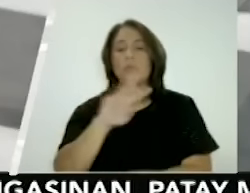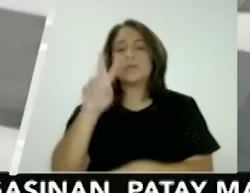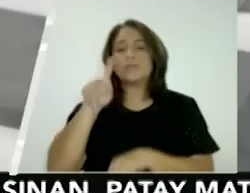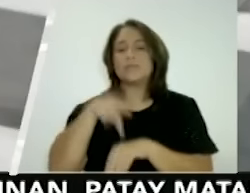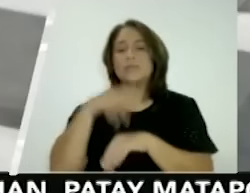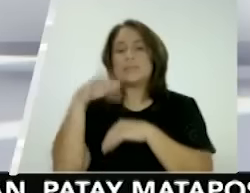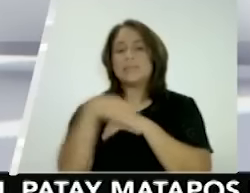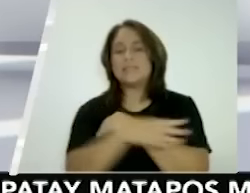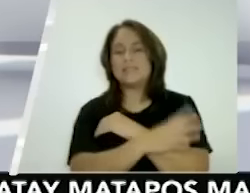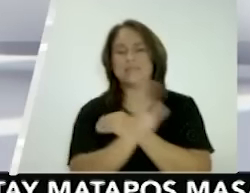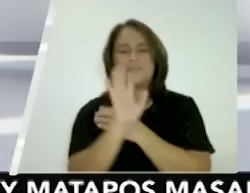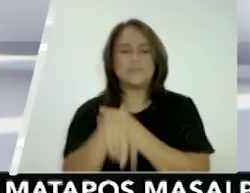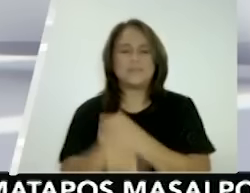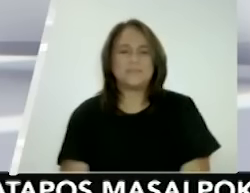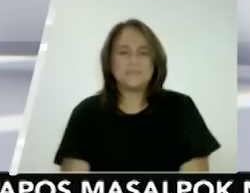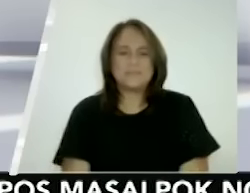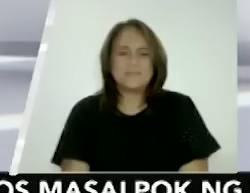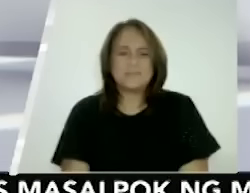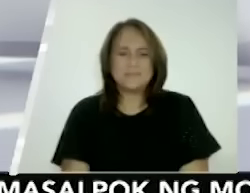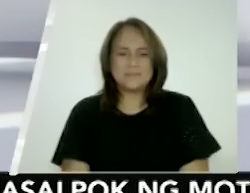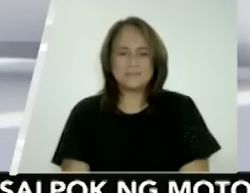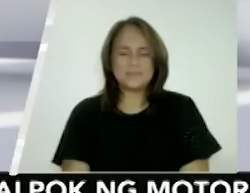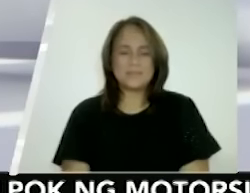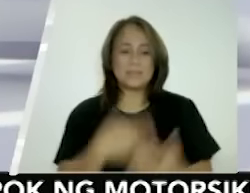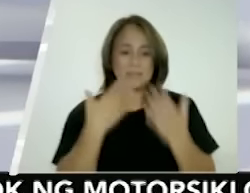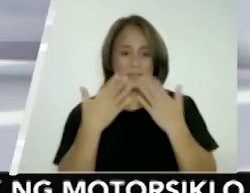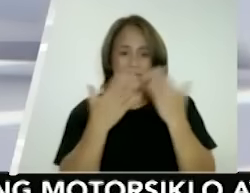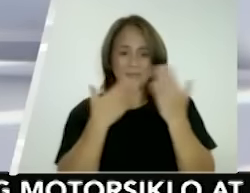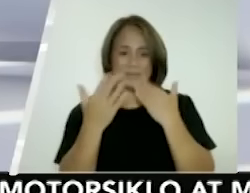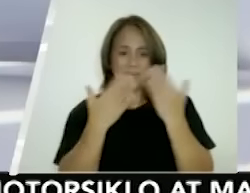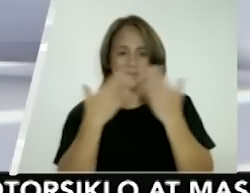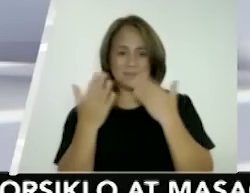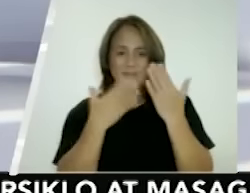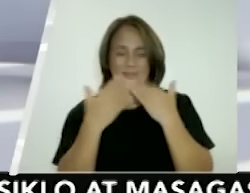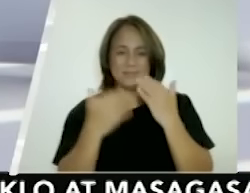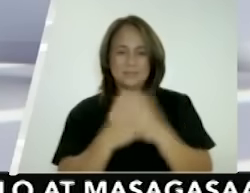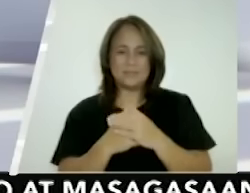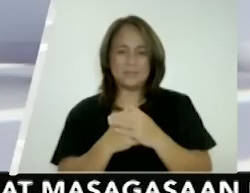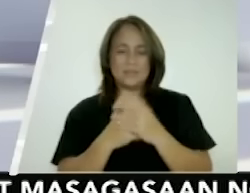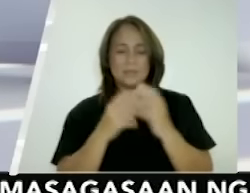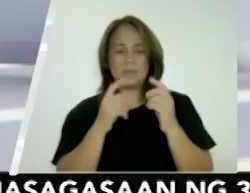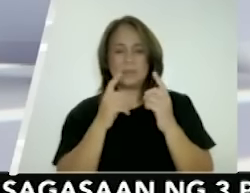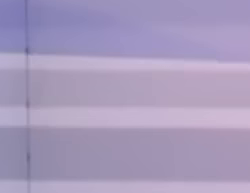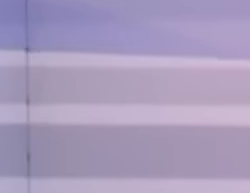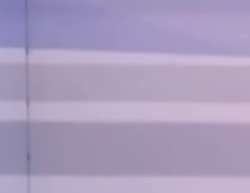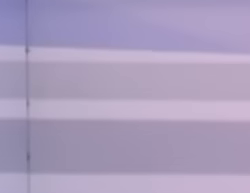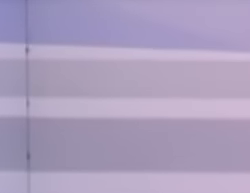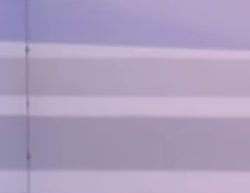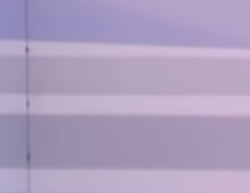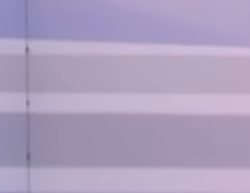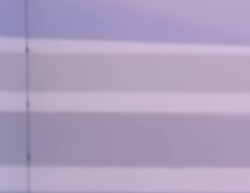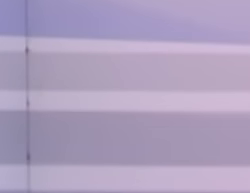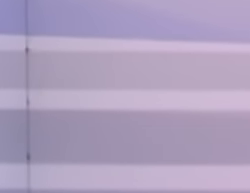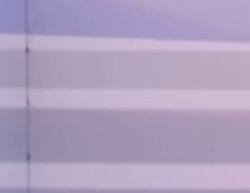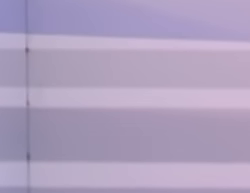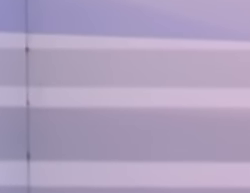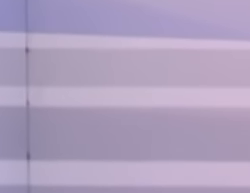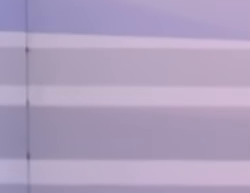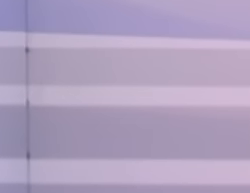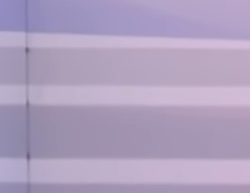inyo. Maraming salamat, Ian Cruz, nagulat live mula sa West Philippine Sea. Mga kapuso,